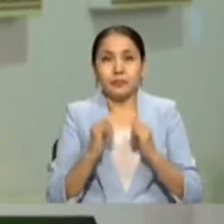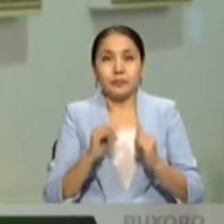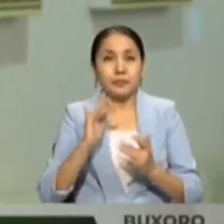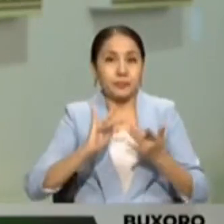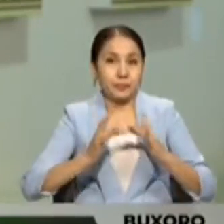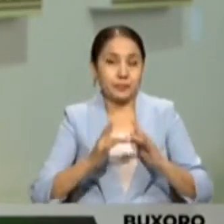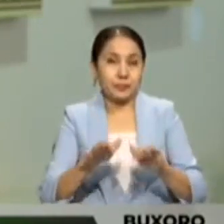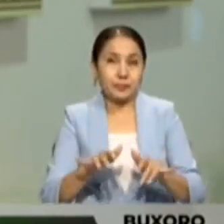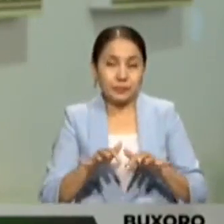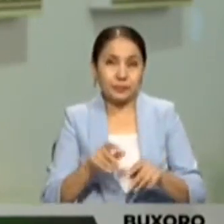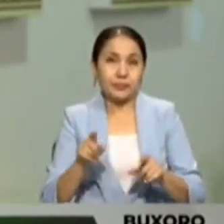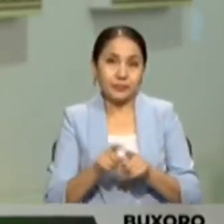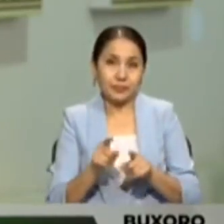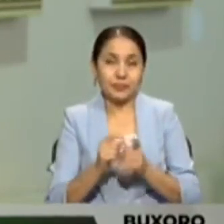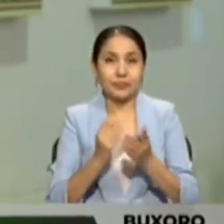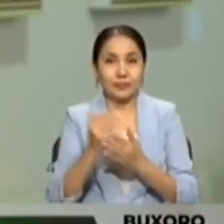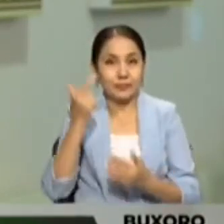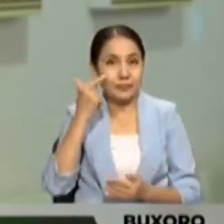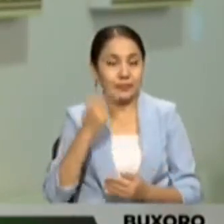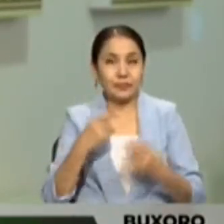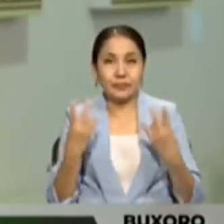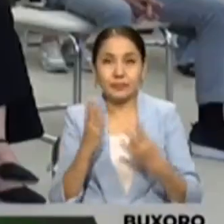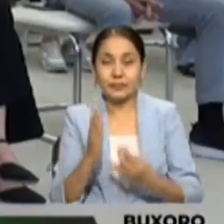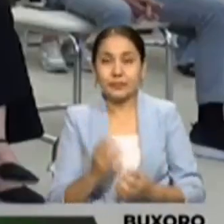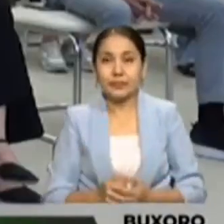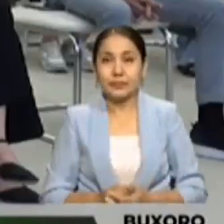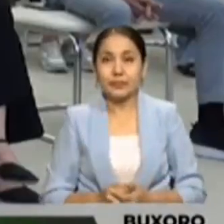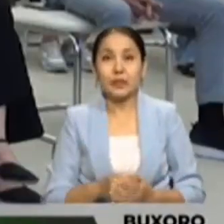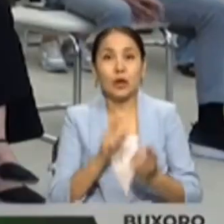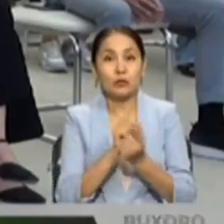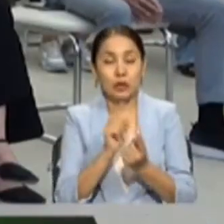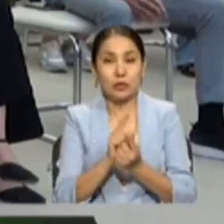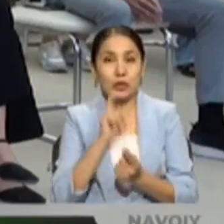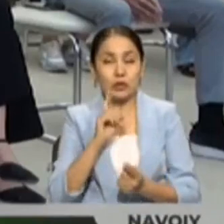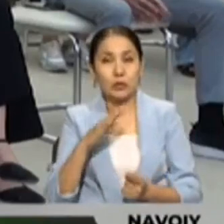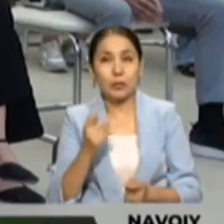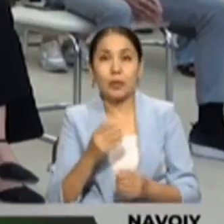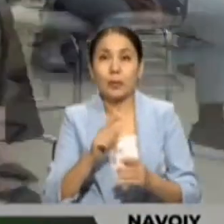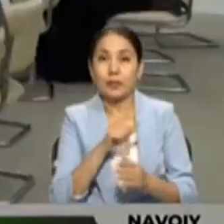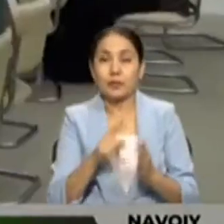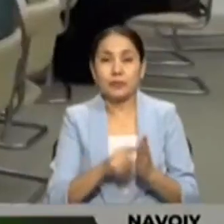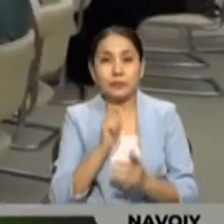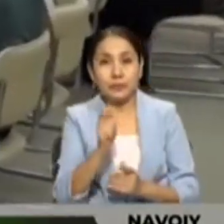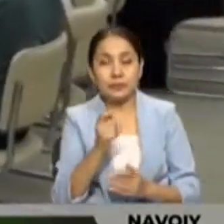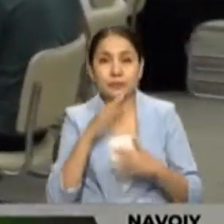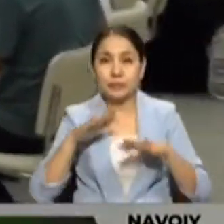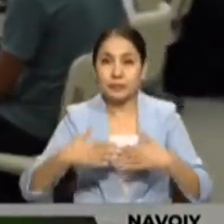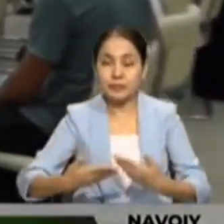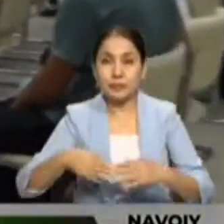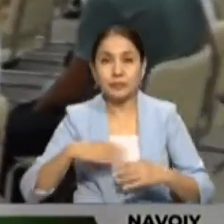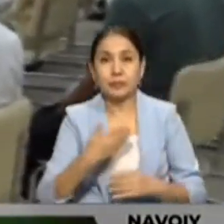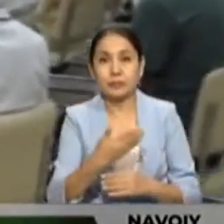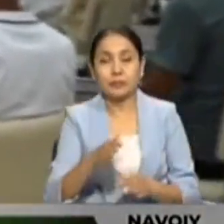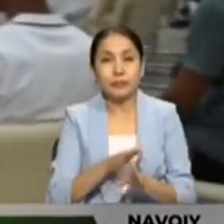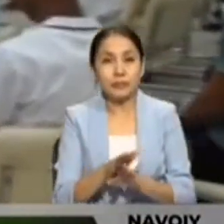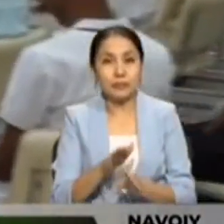IT va media bo'yicha yuqori darajadagi savodxon bo'lishlari qoldi xolos. Uchrashuvda yoshlar tomonidan berilgan eng yaxshi takliflar inobatga olinib, ularni